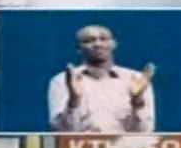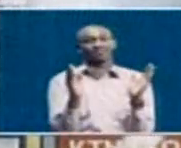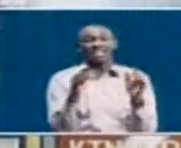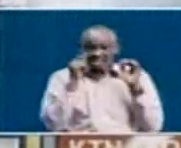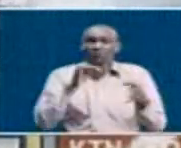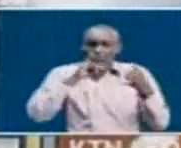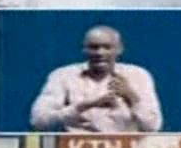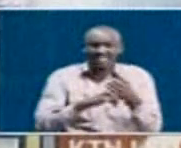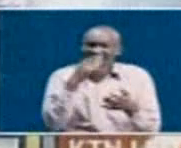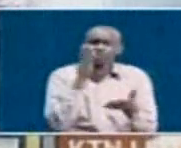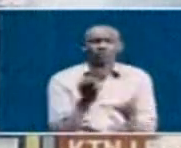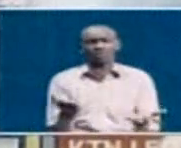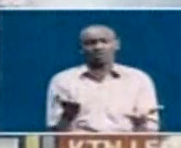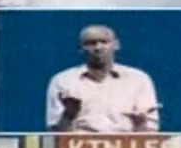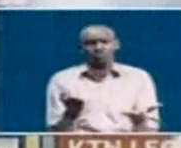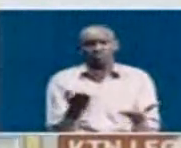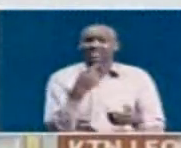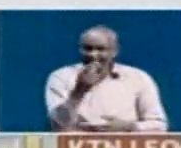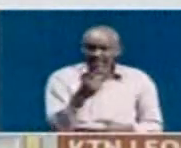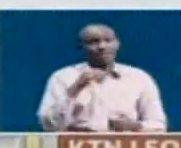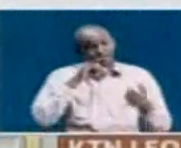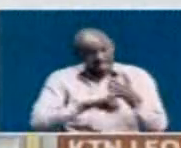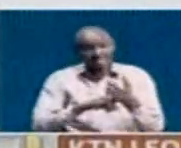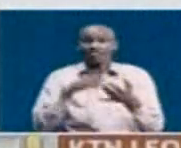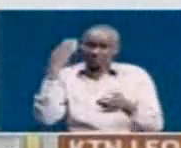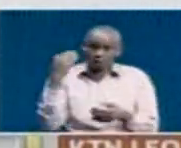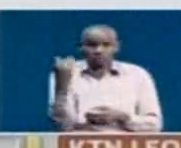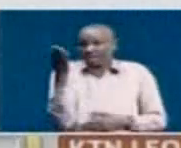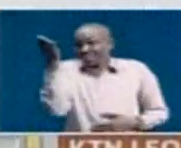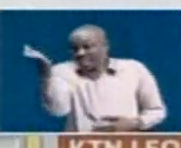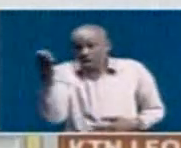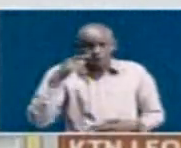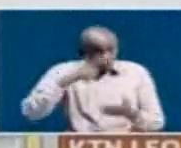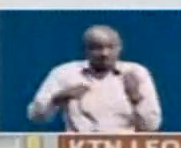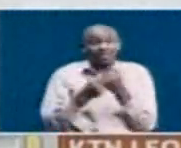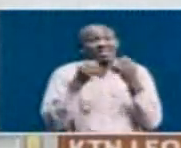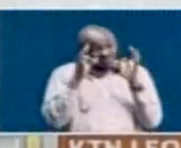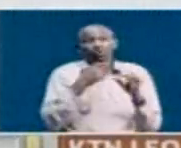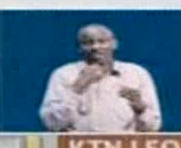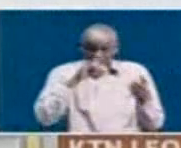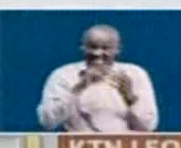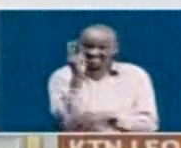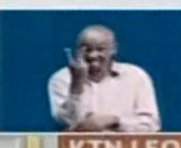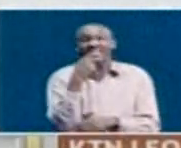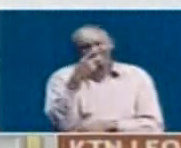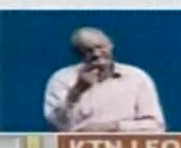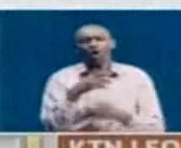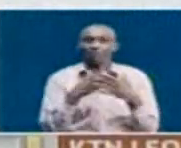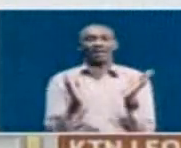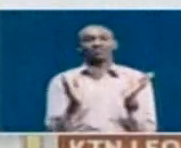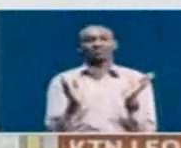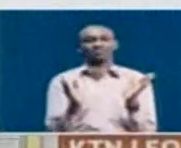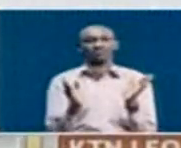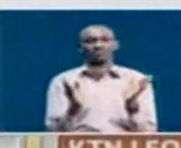umemwoa, mbona usimwambie? Wewe mueleze kwamba nimeoa, nina mtoto, ama zungumza naye kama unataka kuwa mke wa pili, mueleze. Kuwa mwazi na hivyo